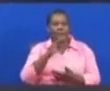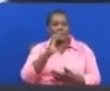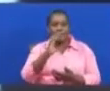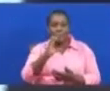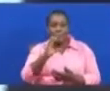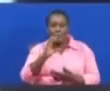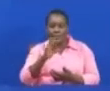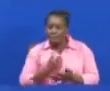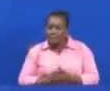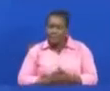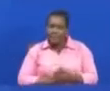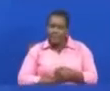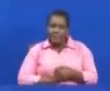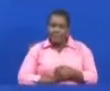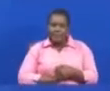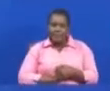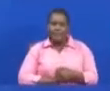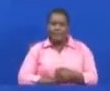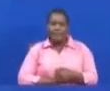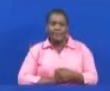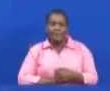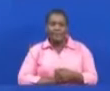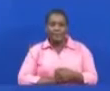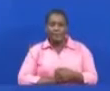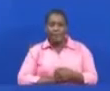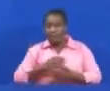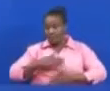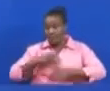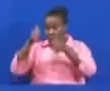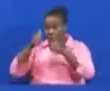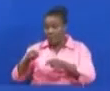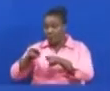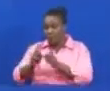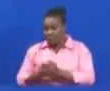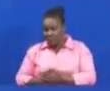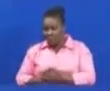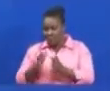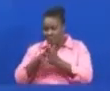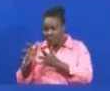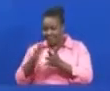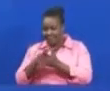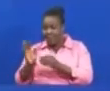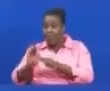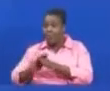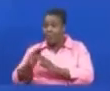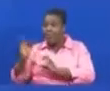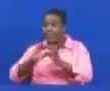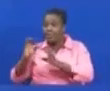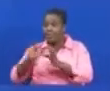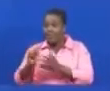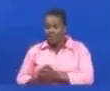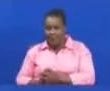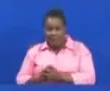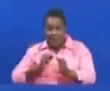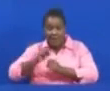Aridhio. Paul Alphonse, kwa taarifa hiyo inamulika mawasiliano katikati ya mapambano dhidi ya corona na namna ambavyo imekuwa